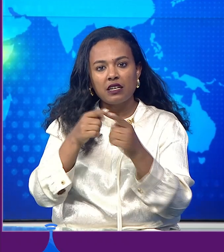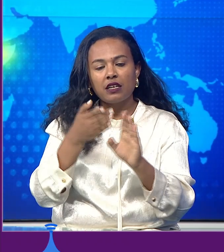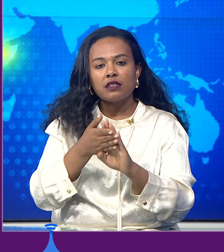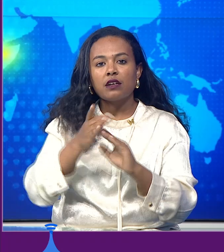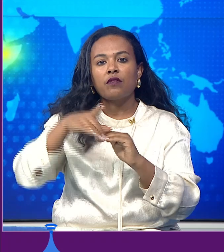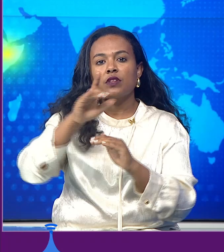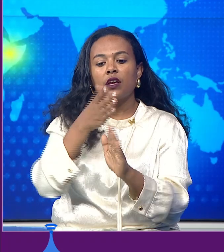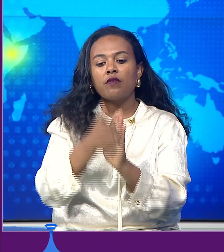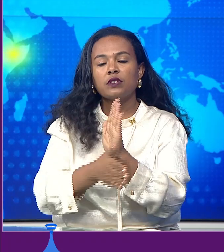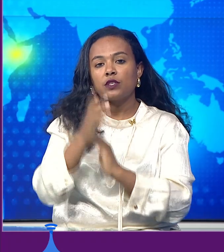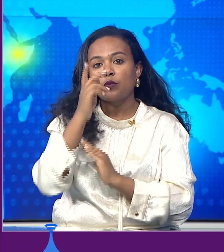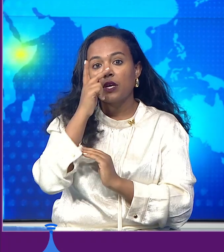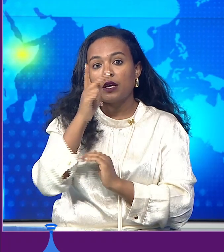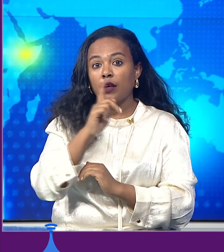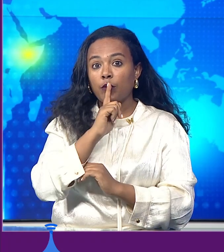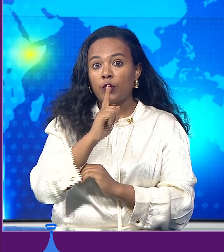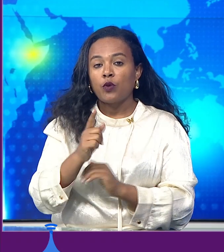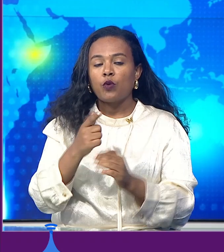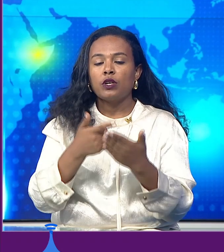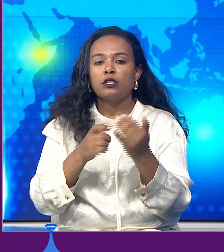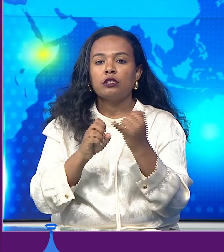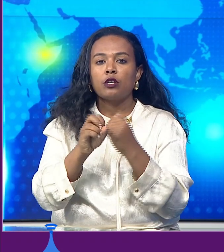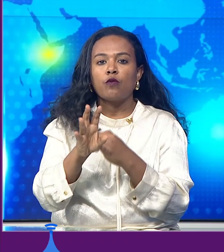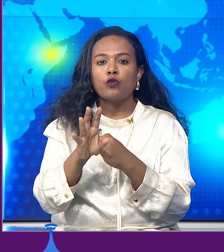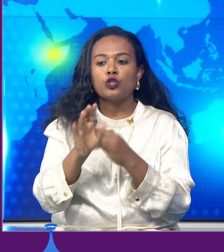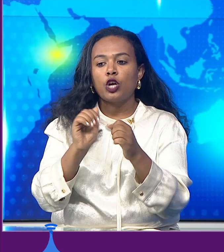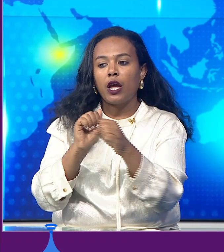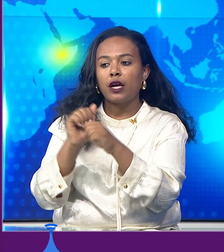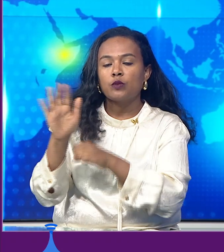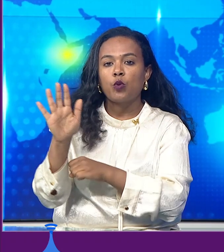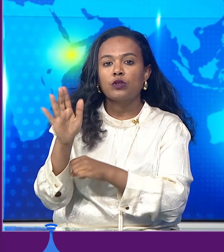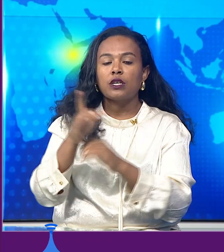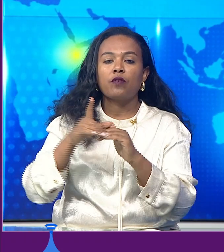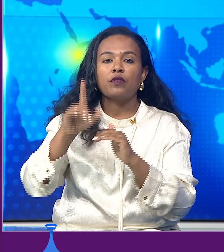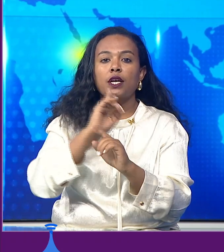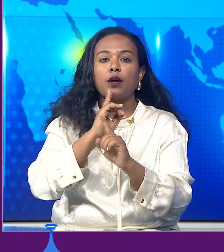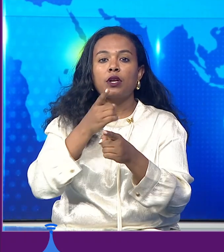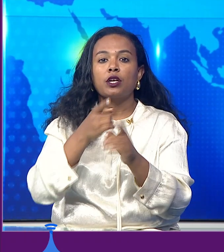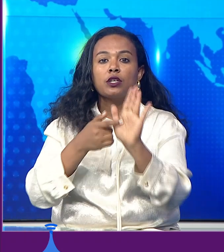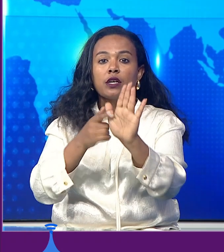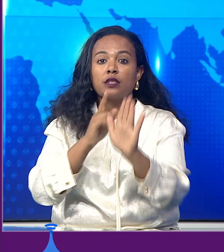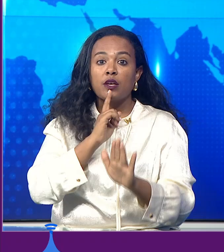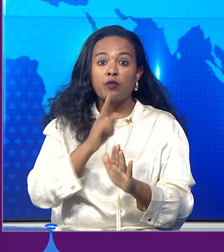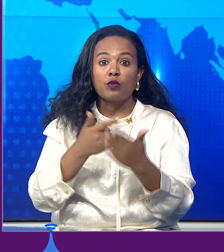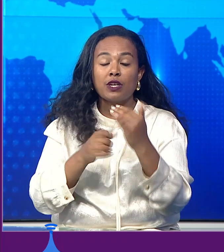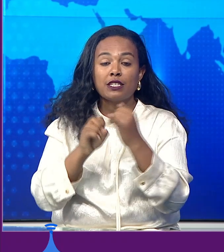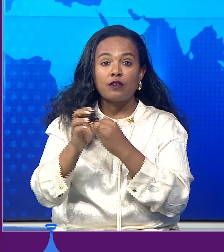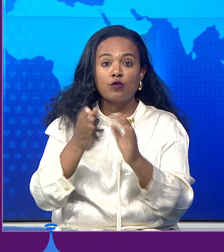የሆነ አፈጻጸም የታየበት ነው። እነዚህ ዘርፎች ኤክስፖርት ከፍተኛ ምላሽ ያሳየበት ነው። ከነዚህ ዘርፎች